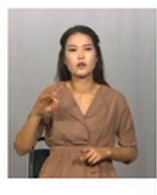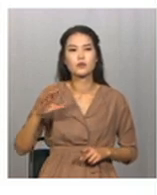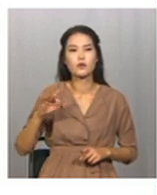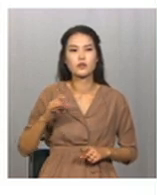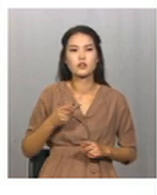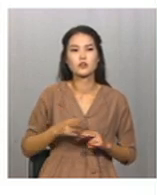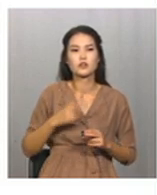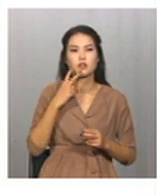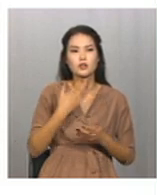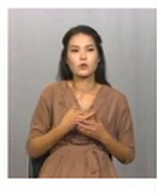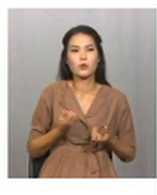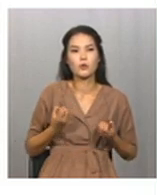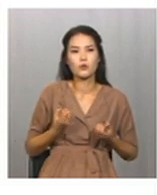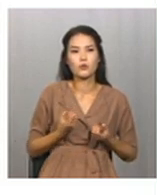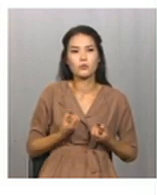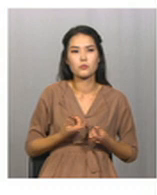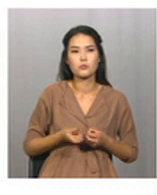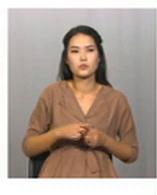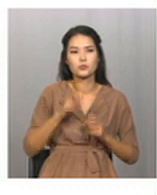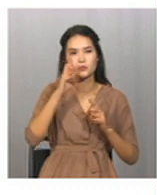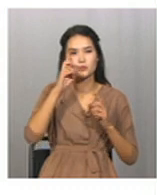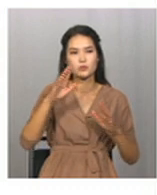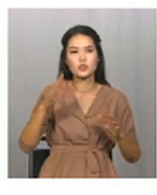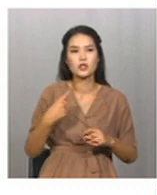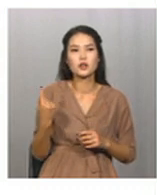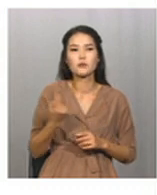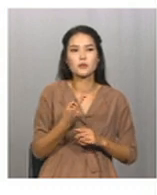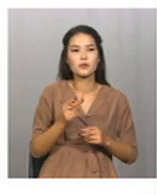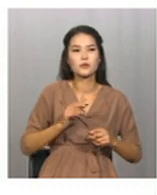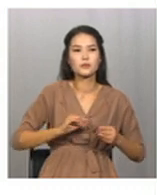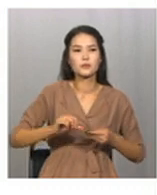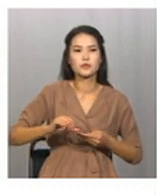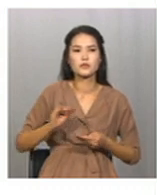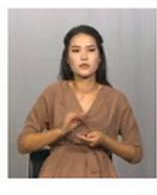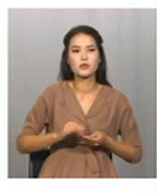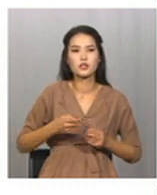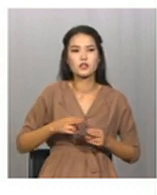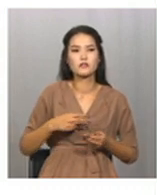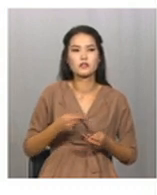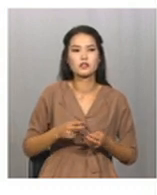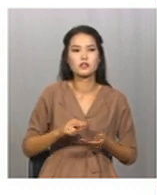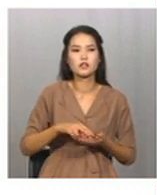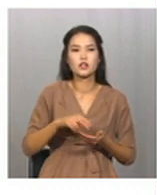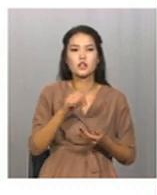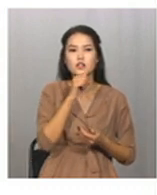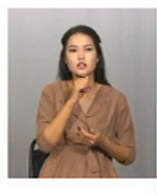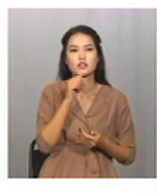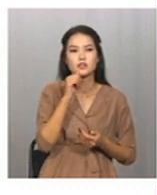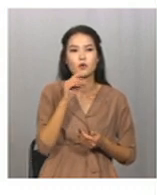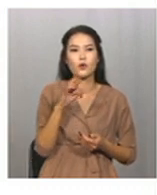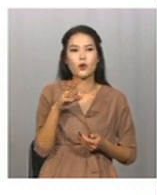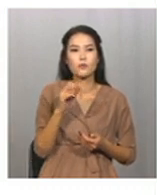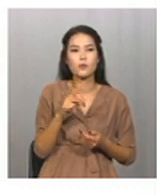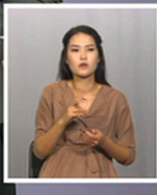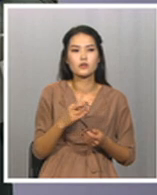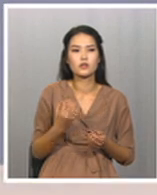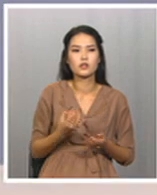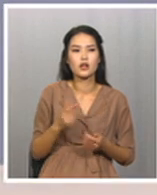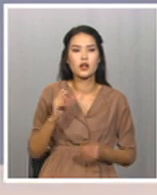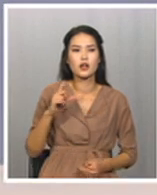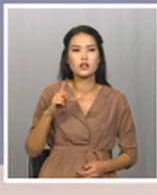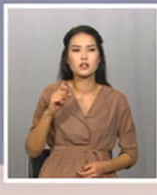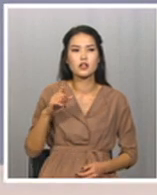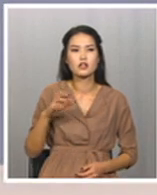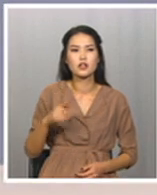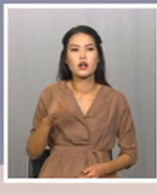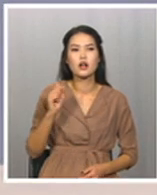оказался очень успешным. Первым произведением этого цикла стал роман «Азазель». Давайте узнаем значение этого слова.